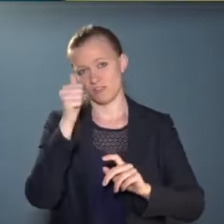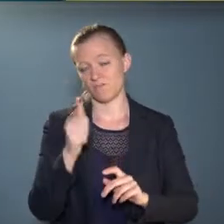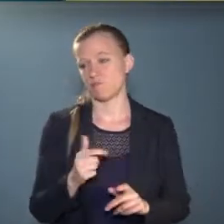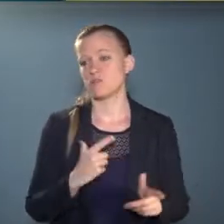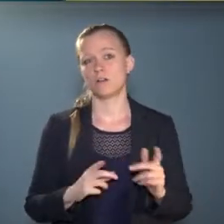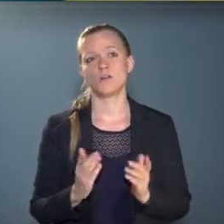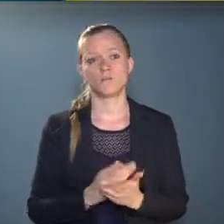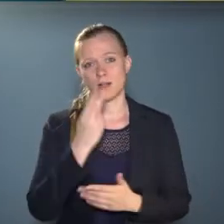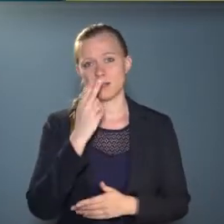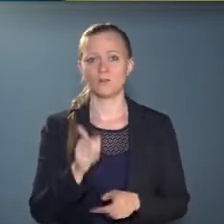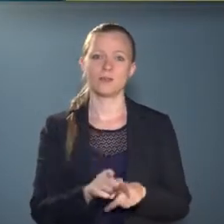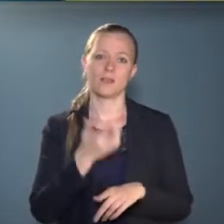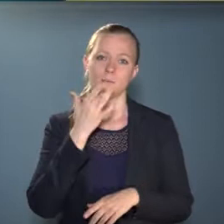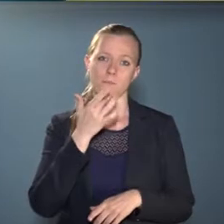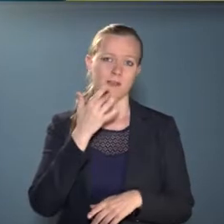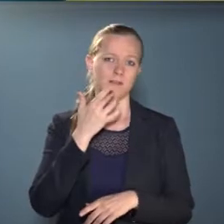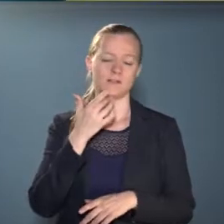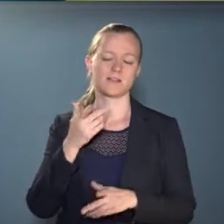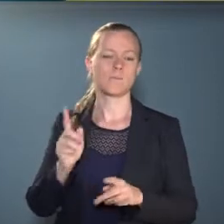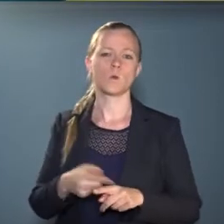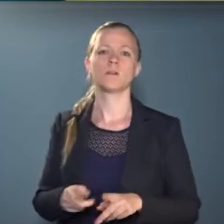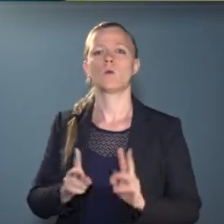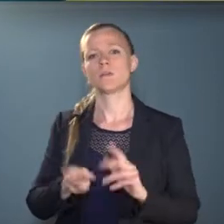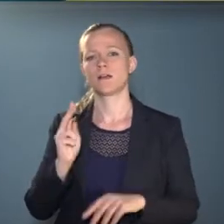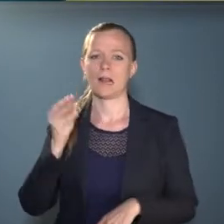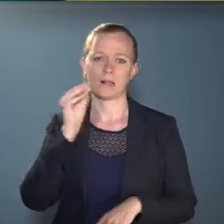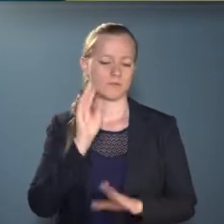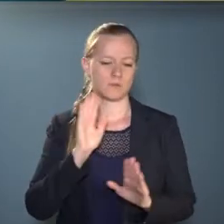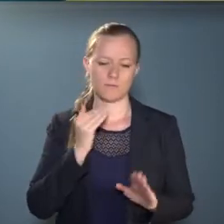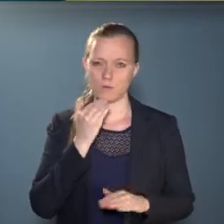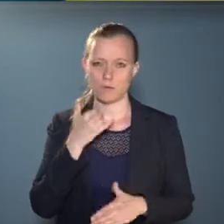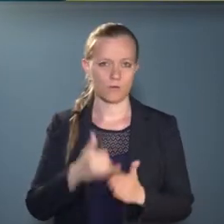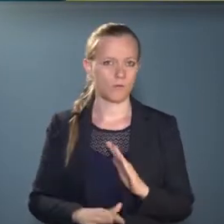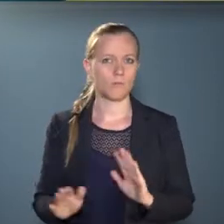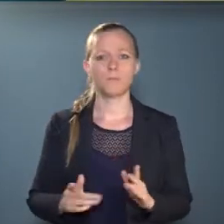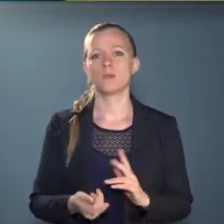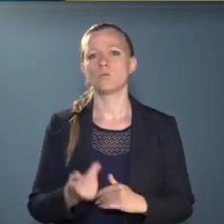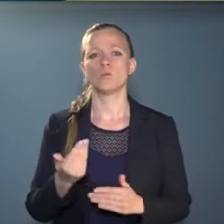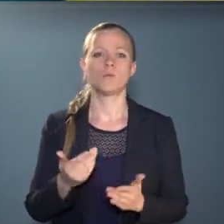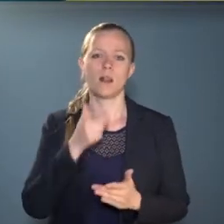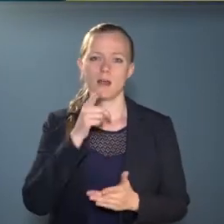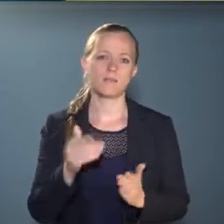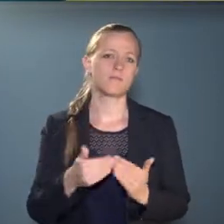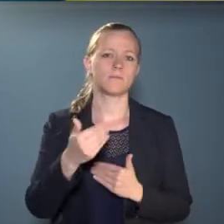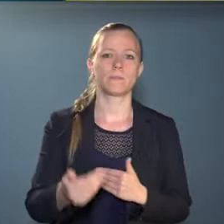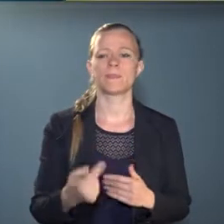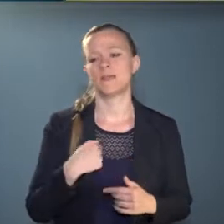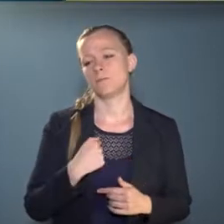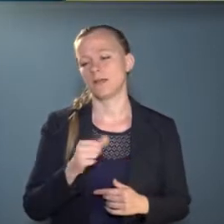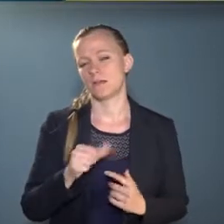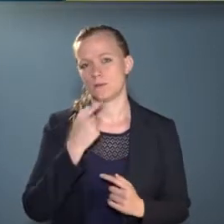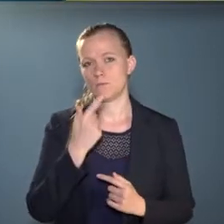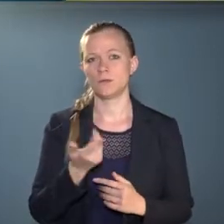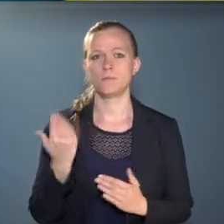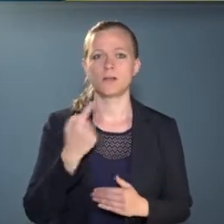már láttunk példát. És ebben most nem menjünk bele, ezt politikailag hogy kell értelmezni, és mitől áll majd megint helyre, de nem én mondtam először, sőt nagyon